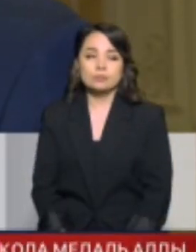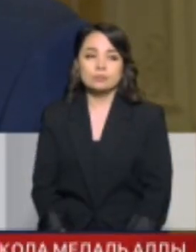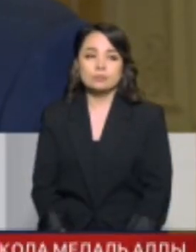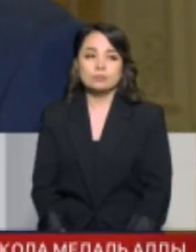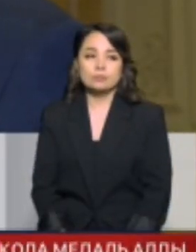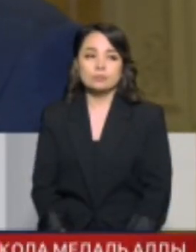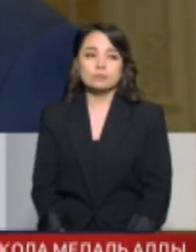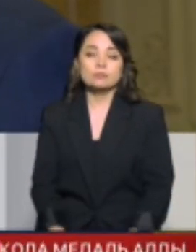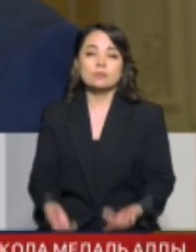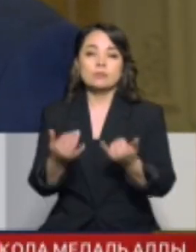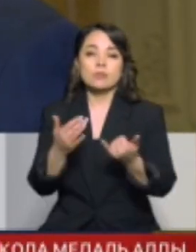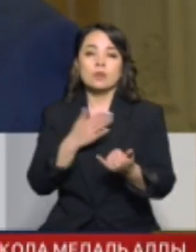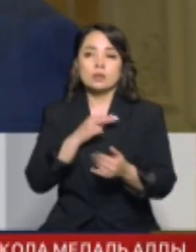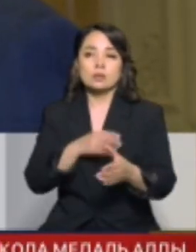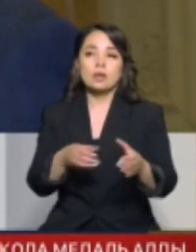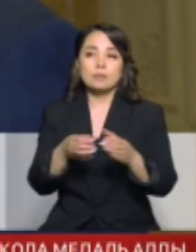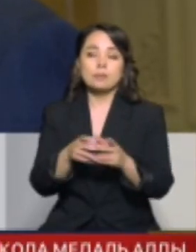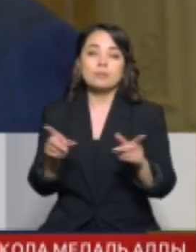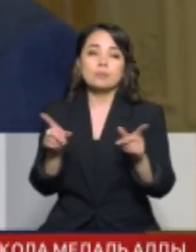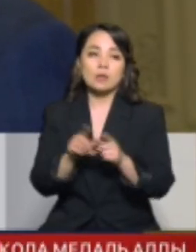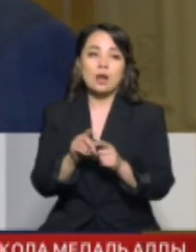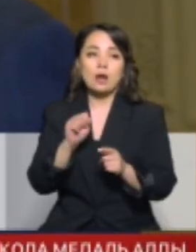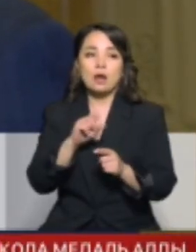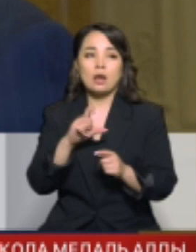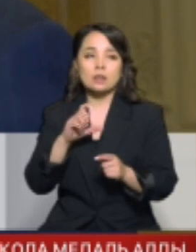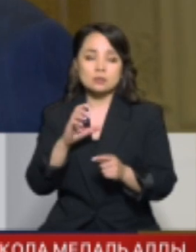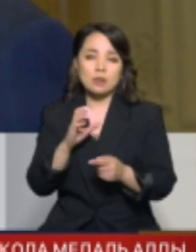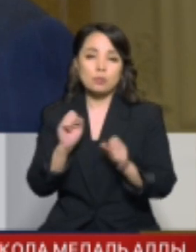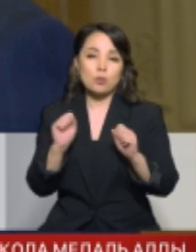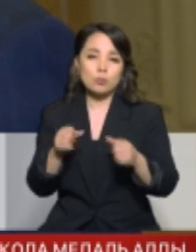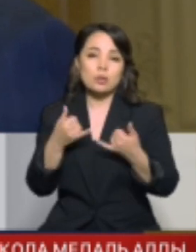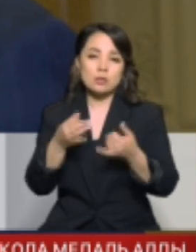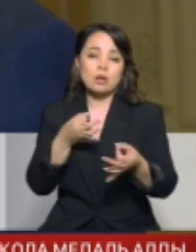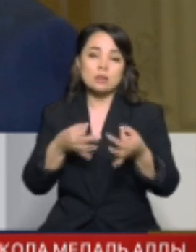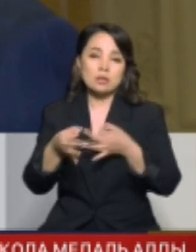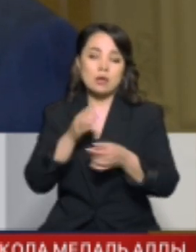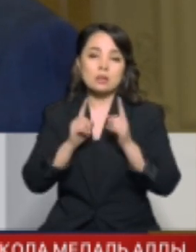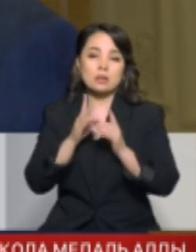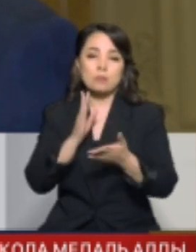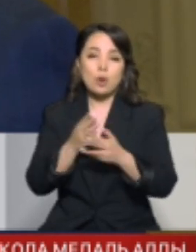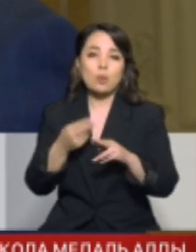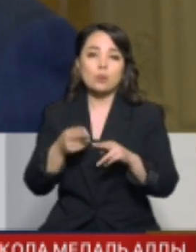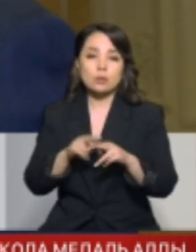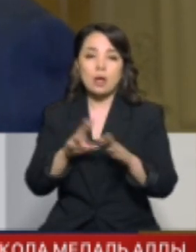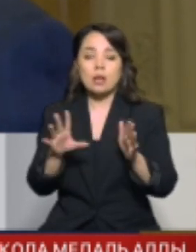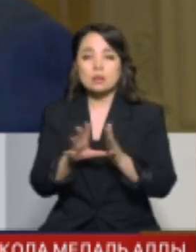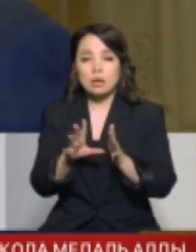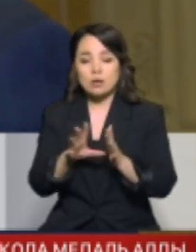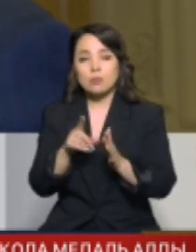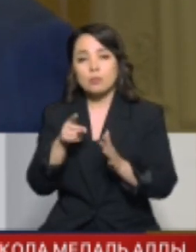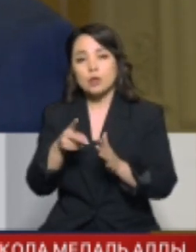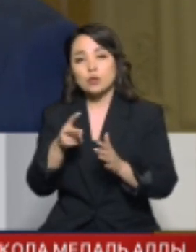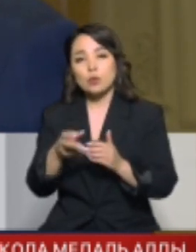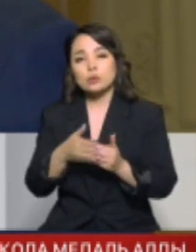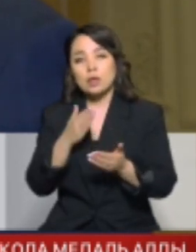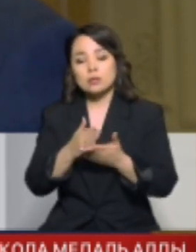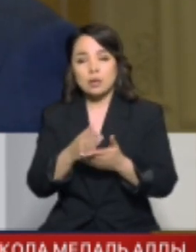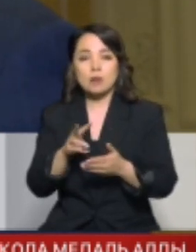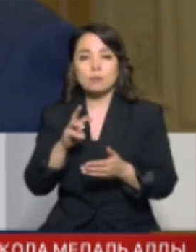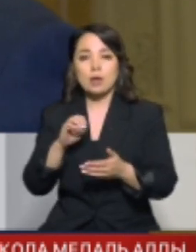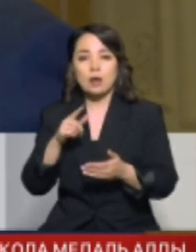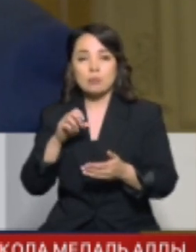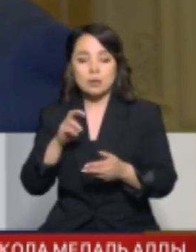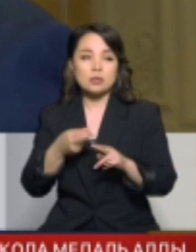коллегами обсуждаем. Біз бүгін әріптестерімізбен бірге АЭС-тің мүмкіндіктері туралы талқылап жатырмыз. Мұнда қуаттылығы 1200 мегаватт